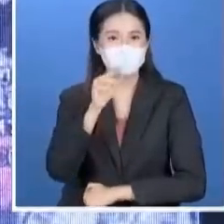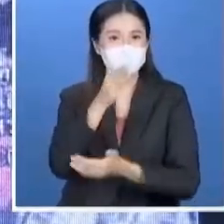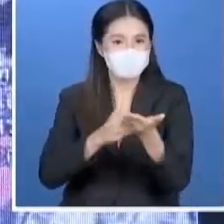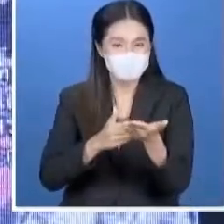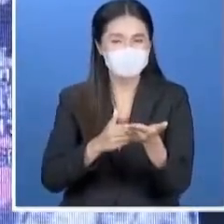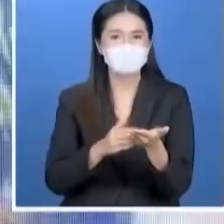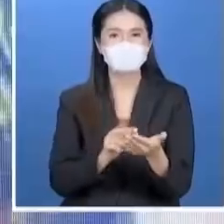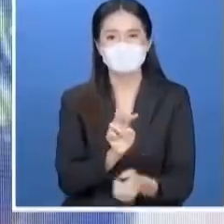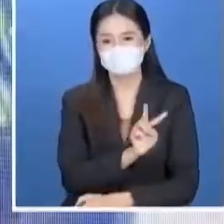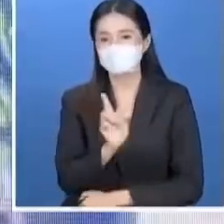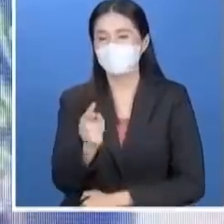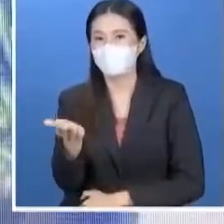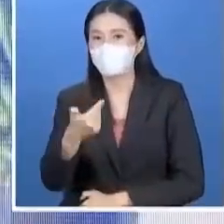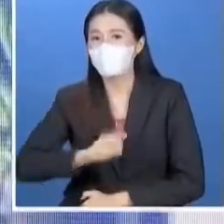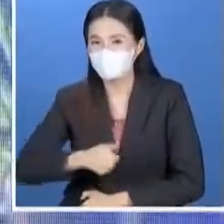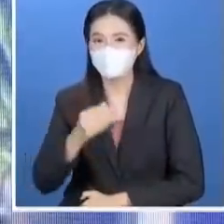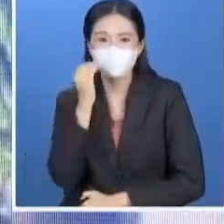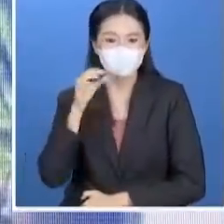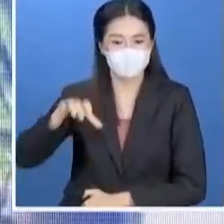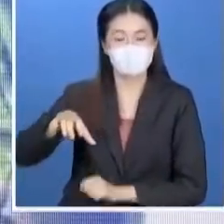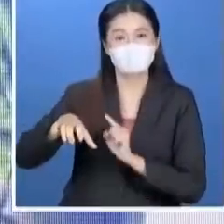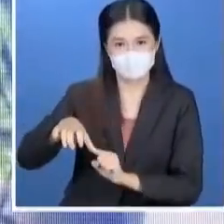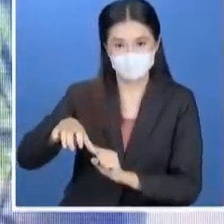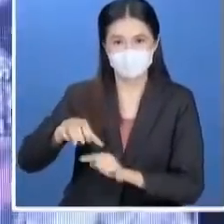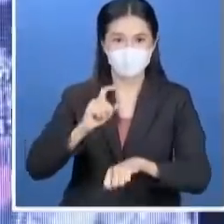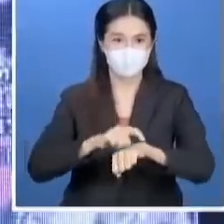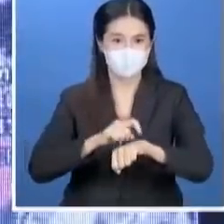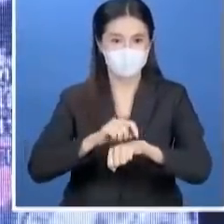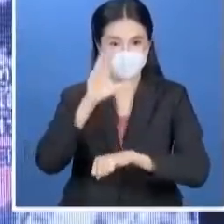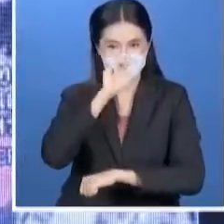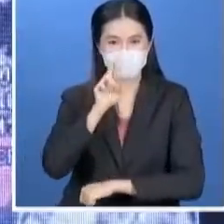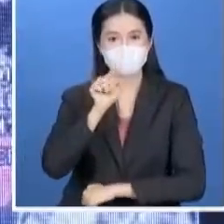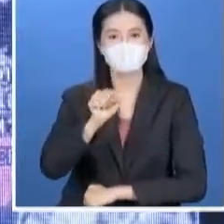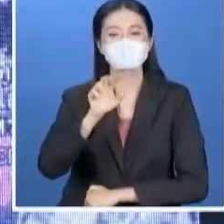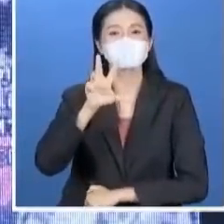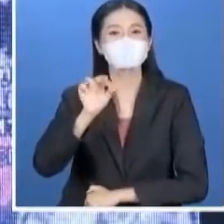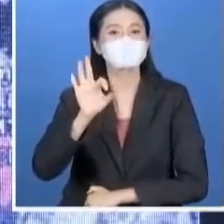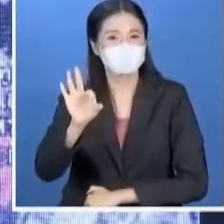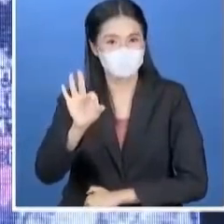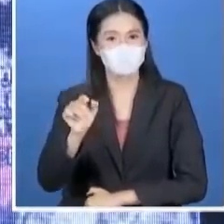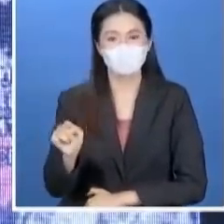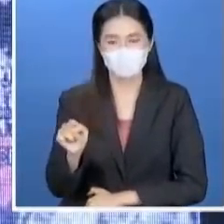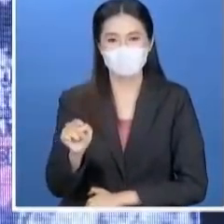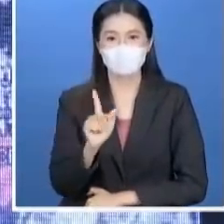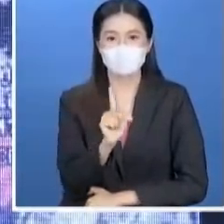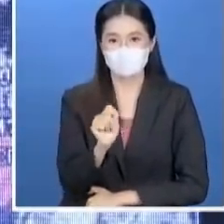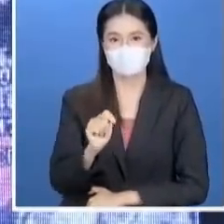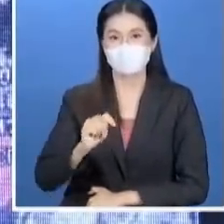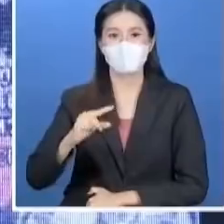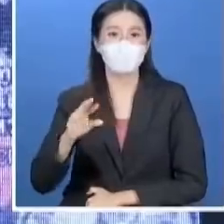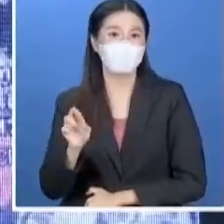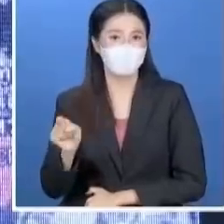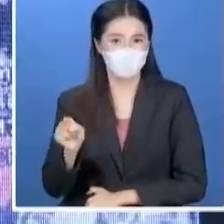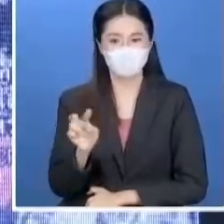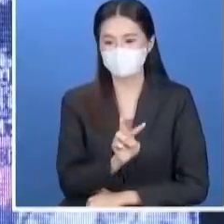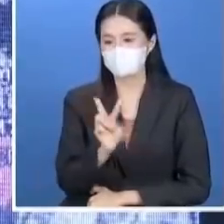กและโรเบิร์ตได้ไปขอเข้าห้องน้ำที่บ้านหลังนี้จากนั้นเวลาเที่ยงคืน 39 นาทีกระติกและโรเบิร์ตได้ผ่านกล้องวงจร